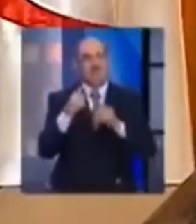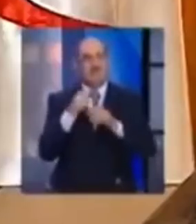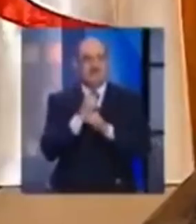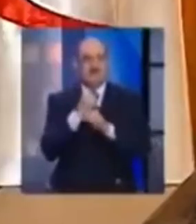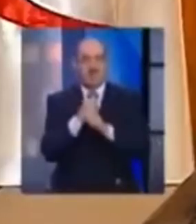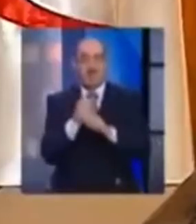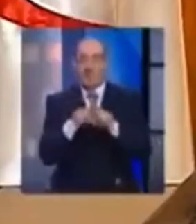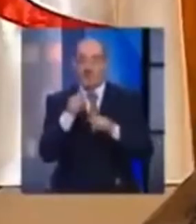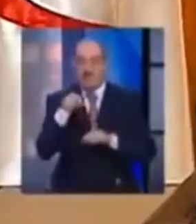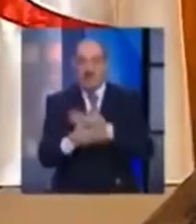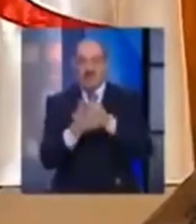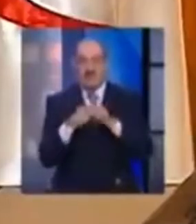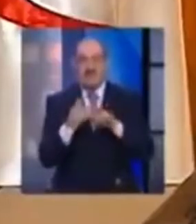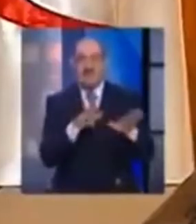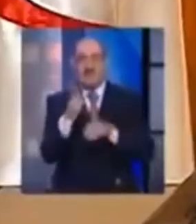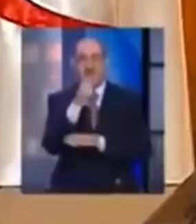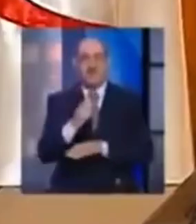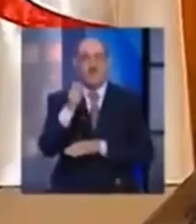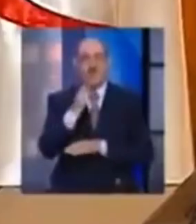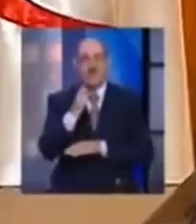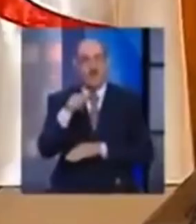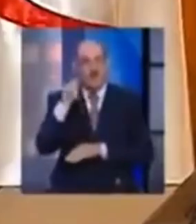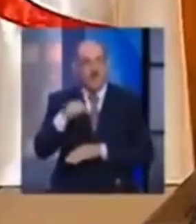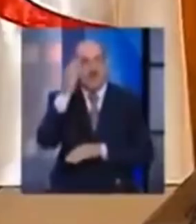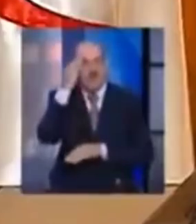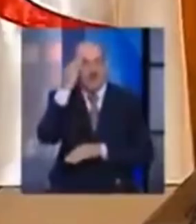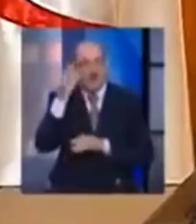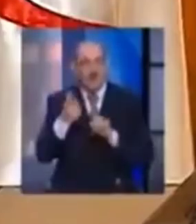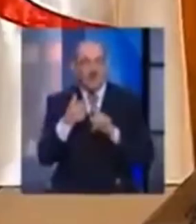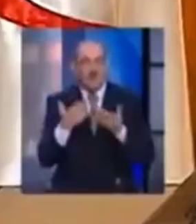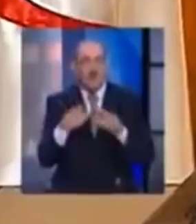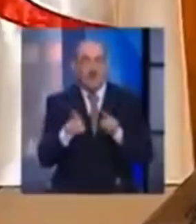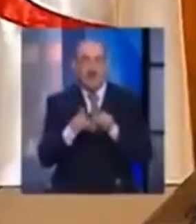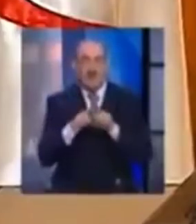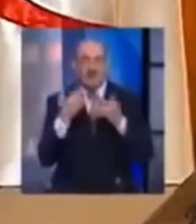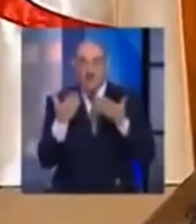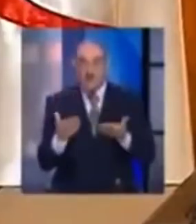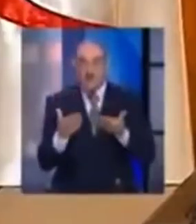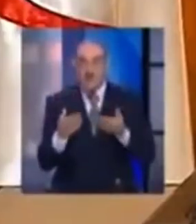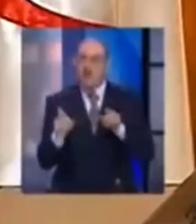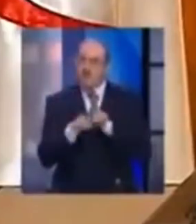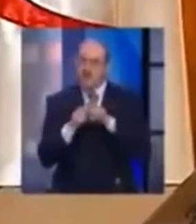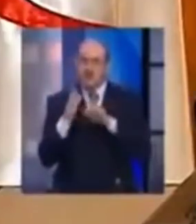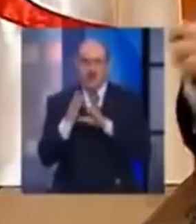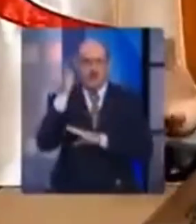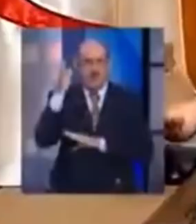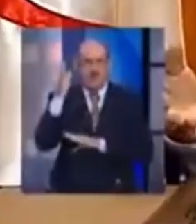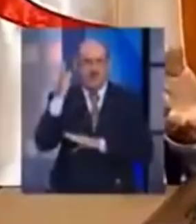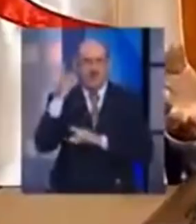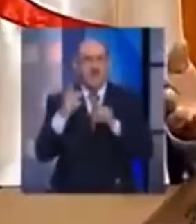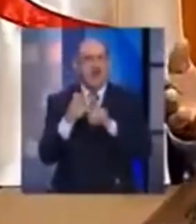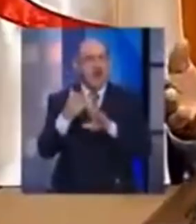اذا المجتمع المدني يعلو صوته إن شاء الله اليوم ومستقبلا، بينما